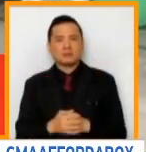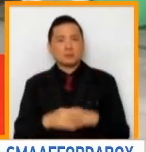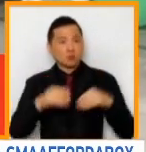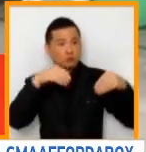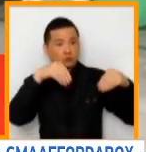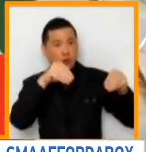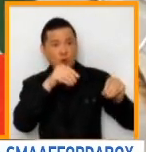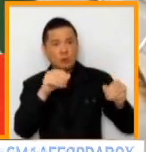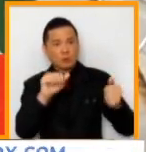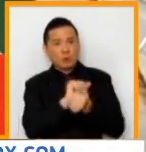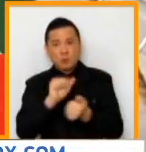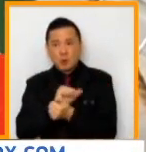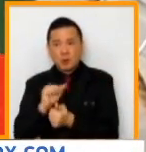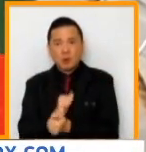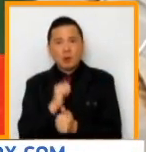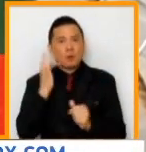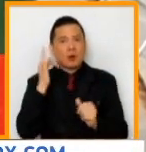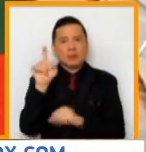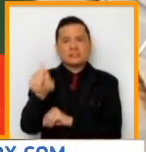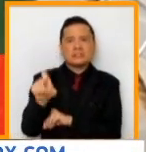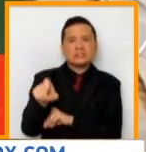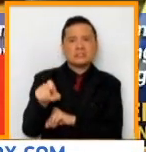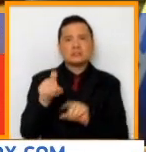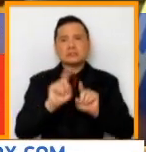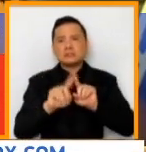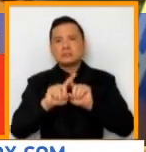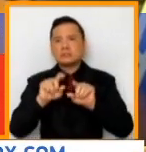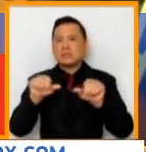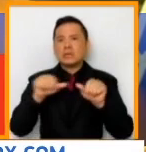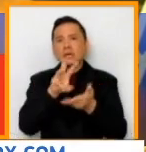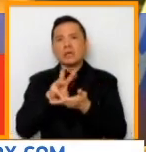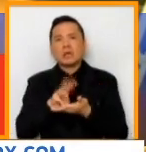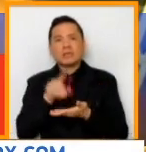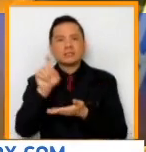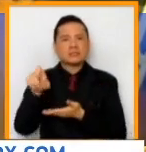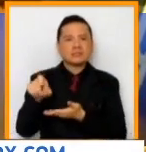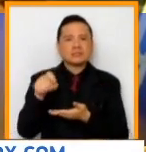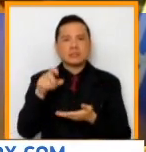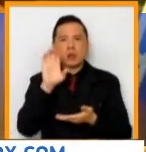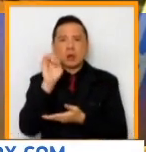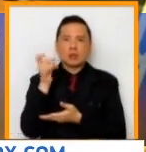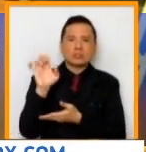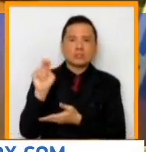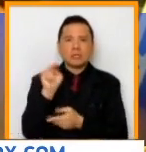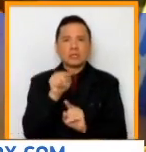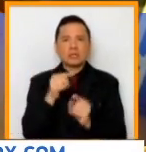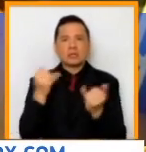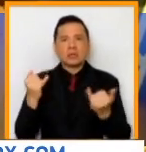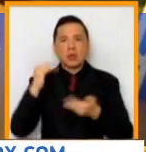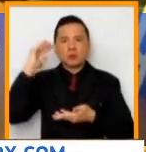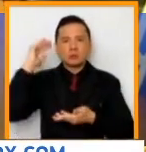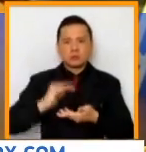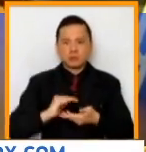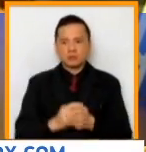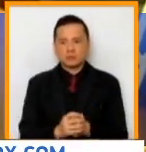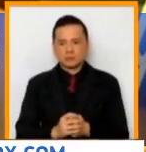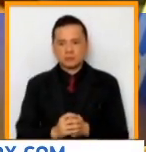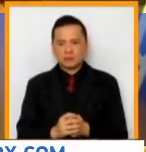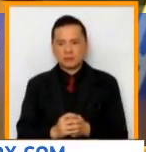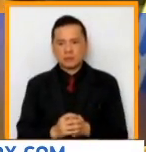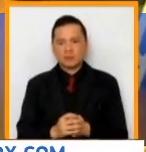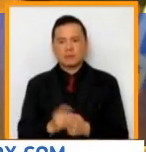na nangangailangan nito mula sa iba't ibang lugar. Daghan nagapangita, daghan siya need oxygen